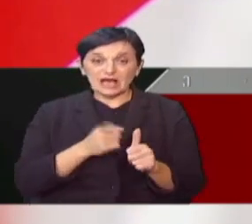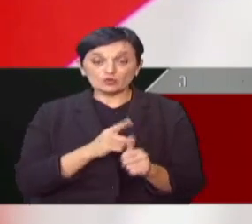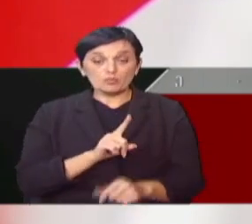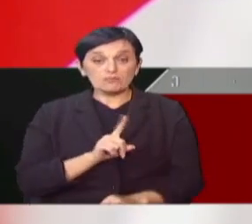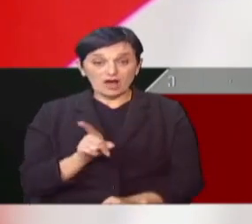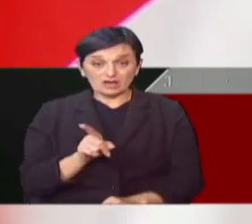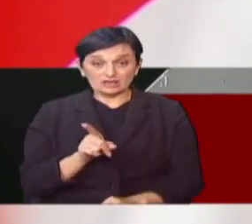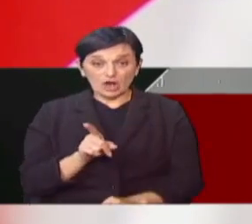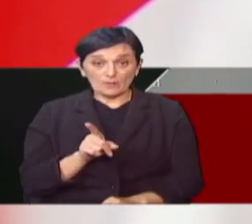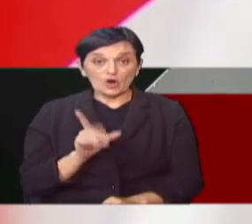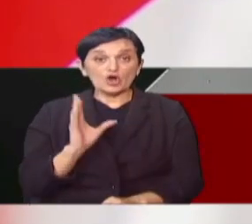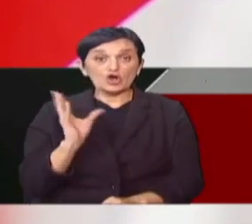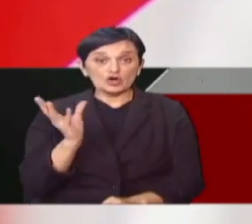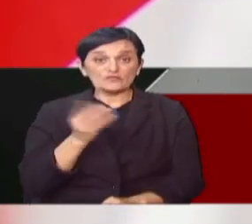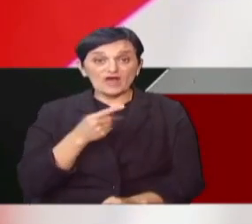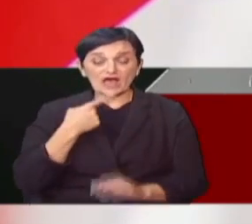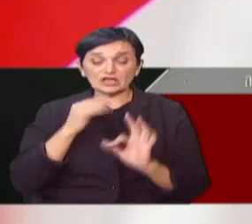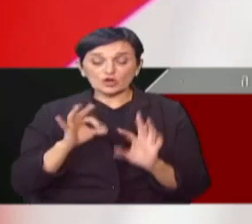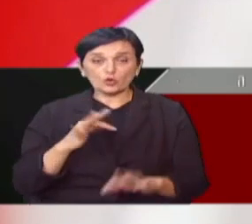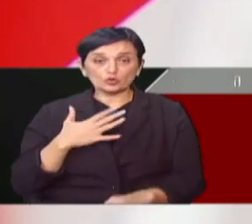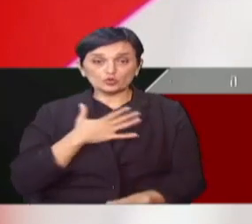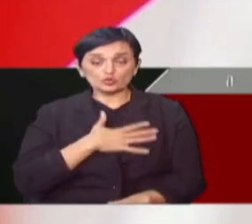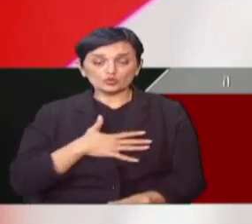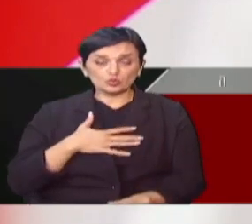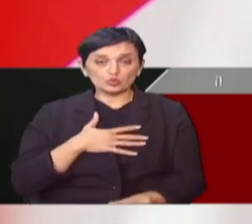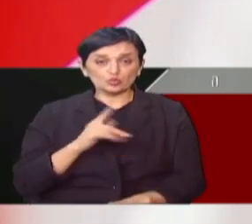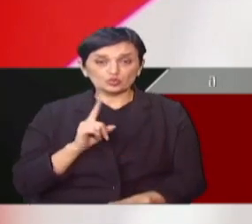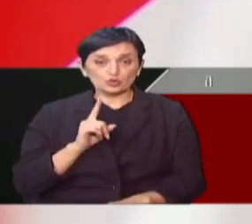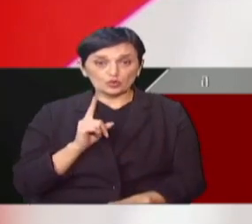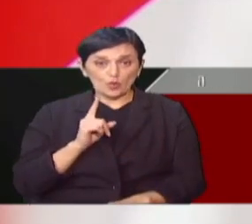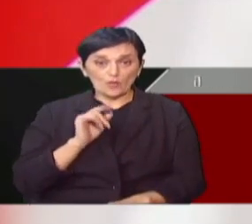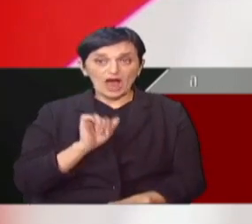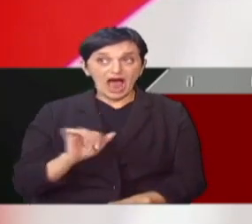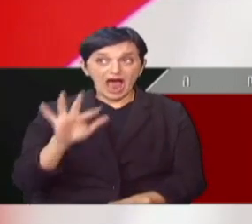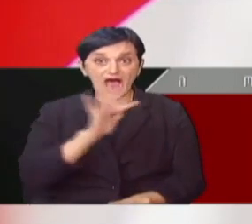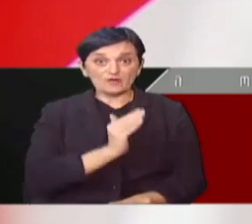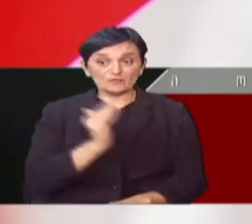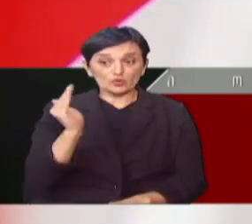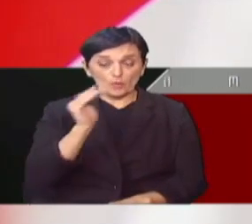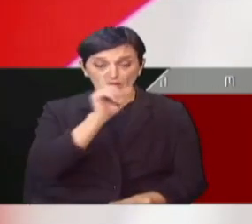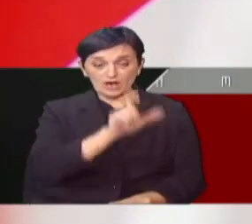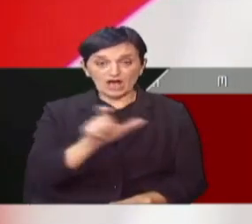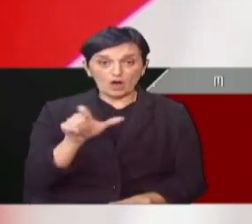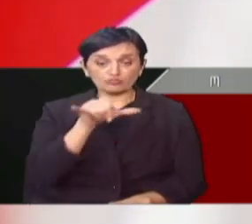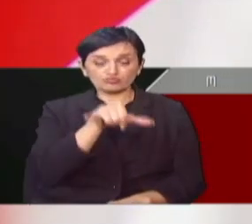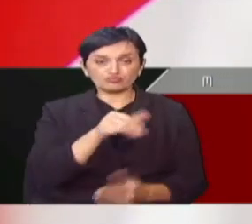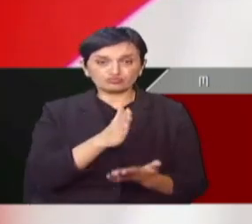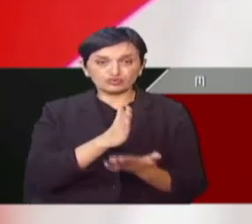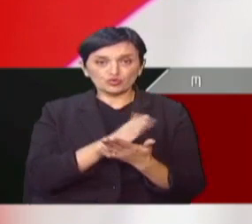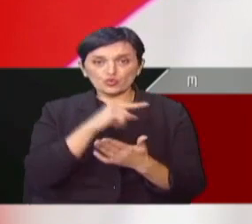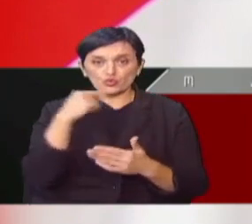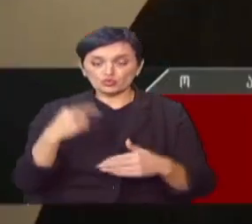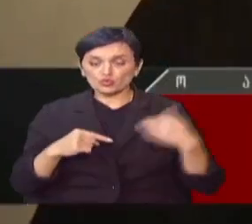მაგრამ აქვე ყველა გამოხატავს წუხილს, რომ პროევროპელ ქართველ ხალხს ყავს